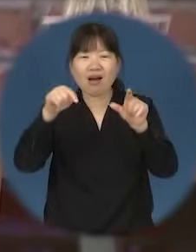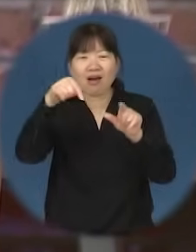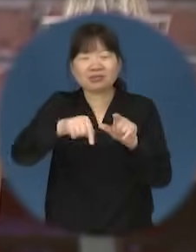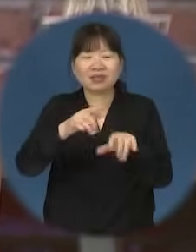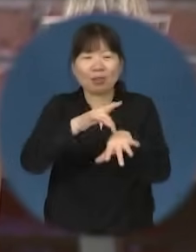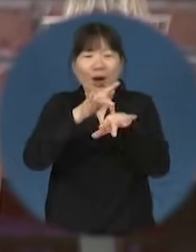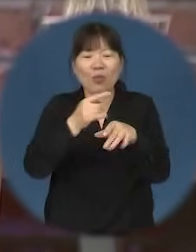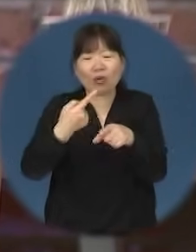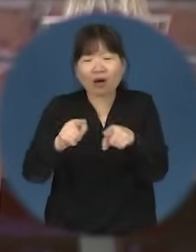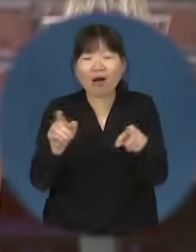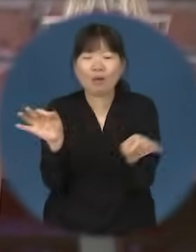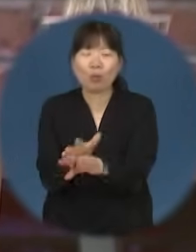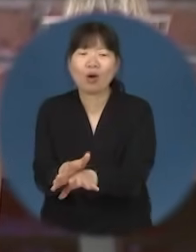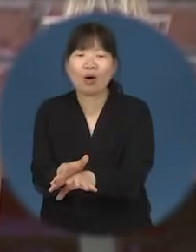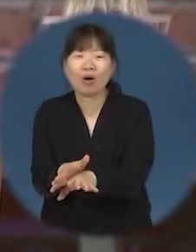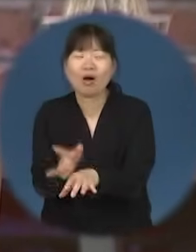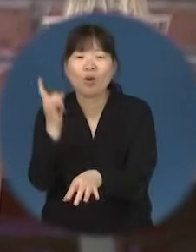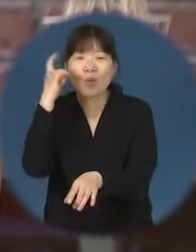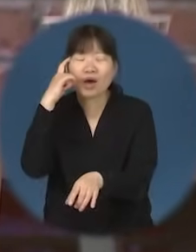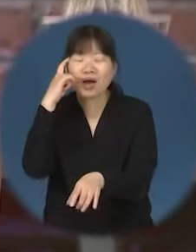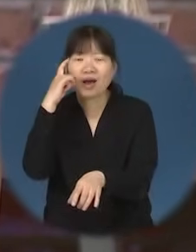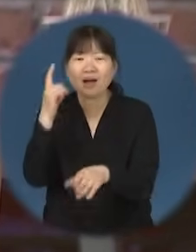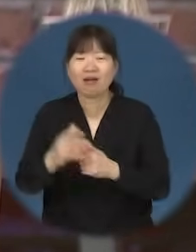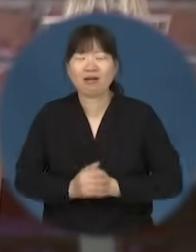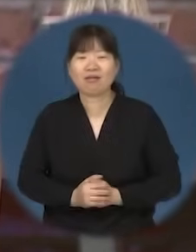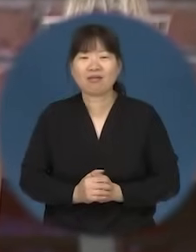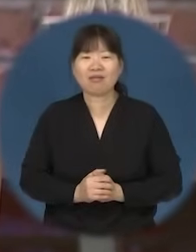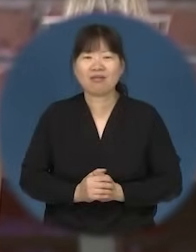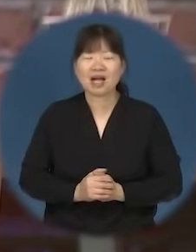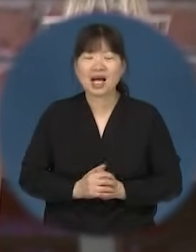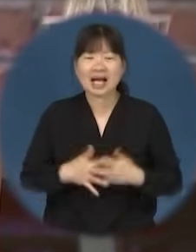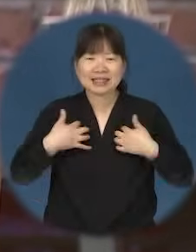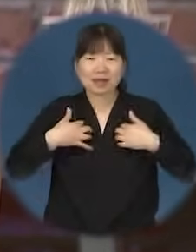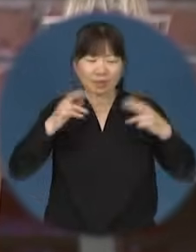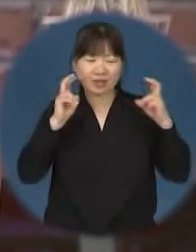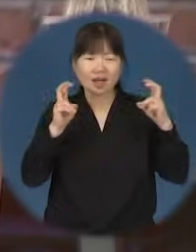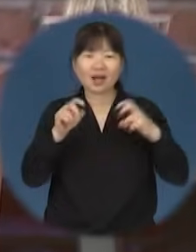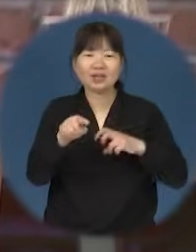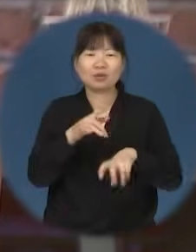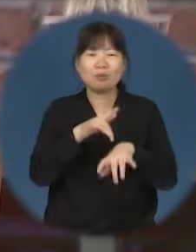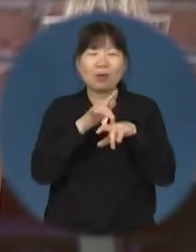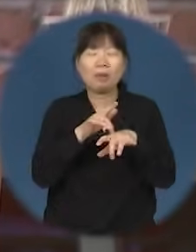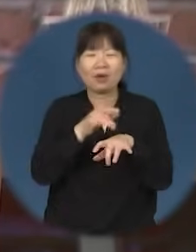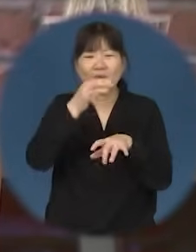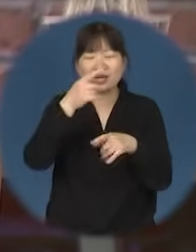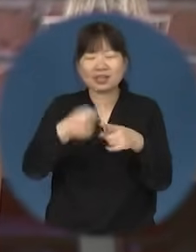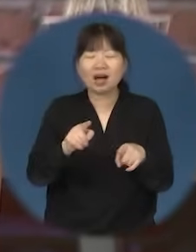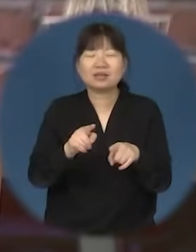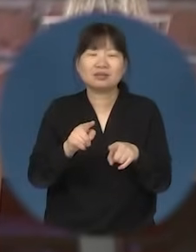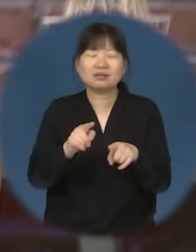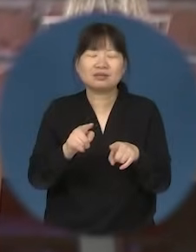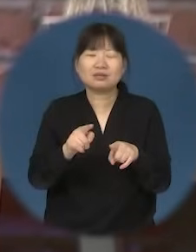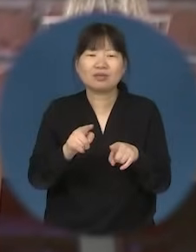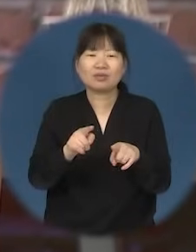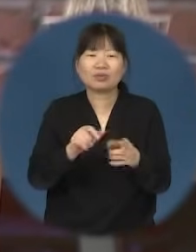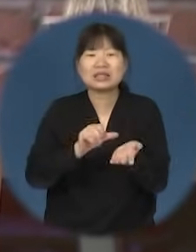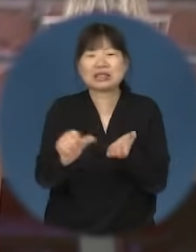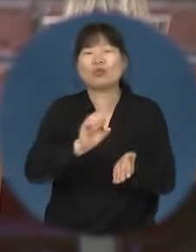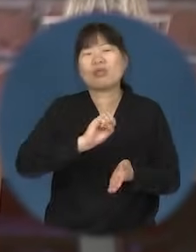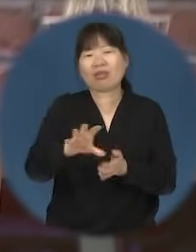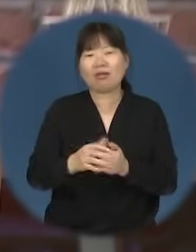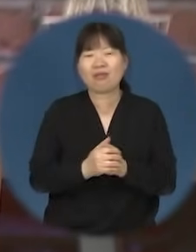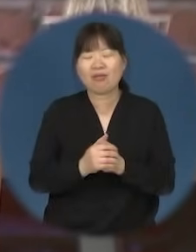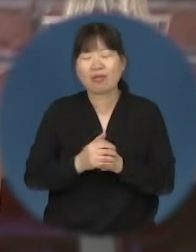없어진 거예요. 왜냐면 이 중앙화된 게임 회사가 그 마법을 없애버린 거예요. 약속을 깨고. 자기 마음대로?